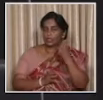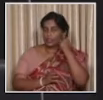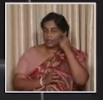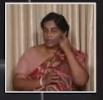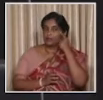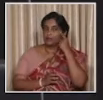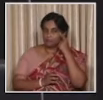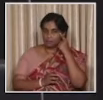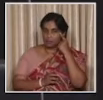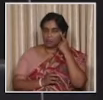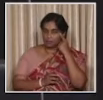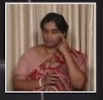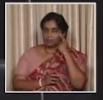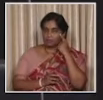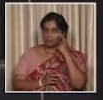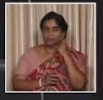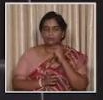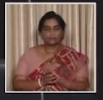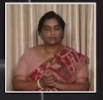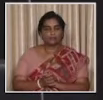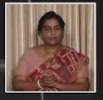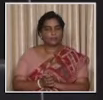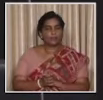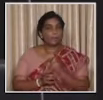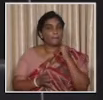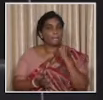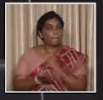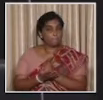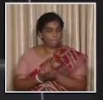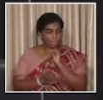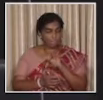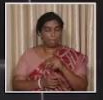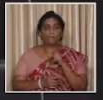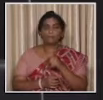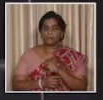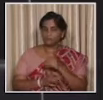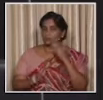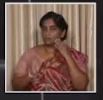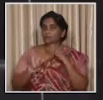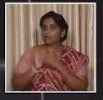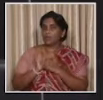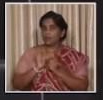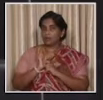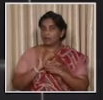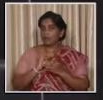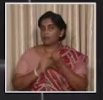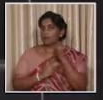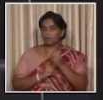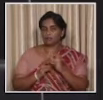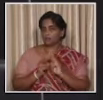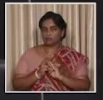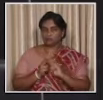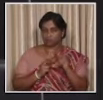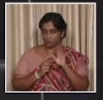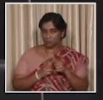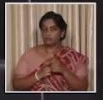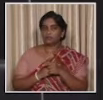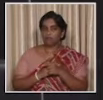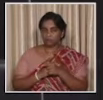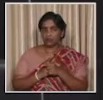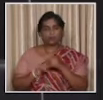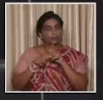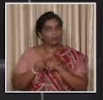කල්පනාකාරීව. Now banks have refused to pay the LCs. Right? So now the demurrage is